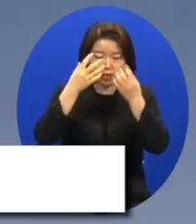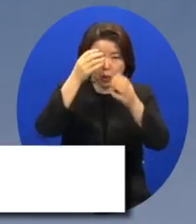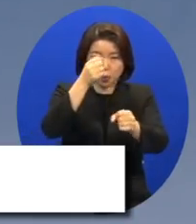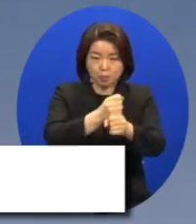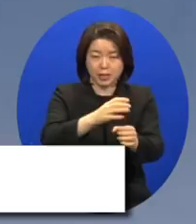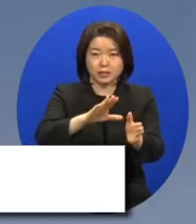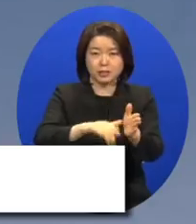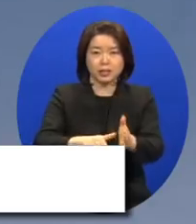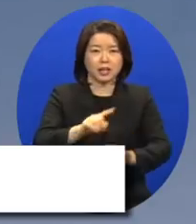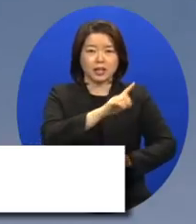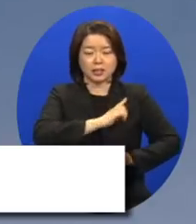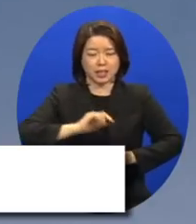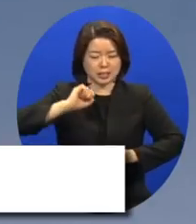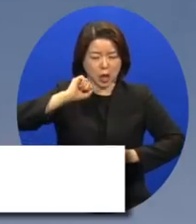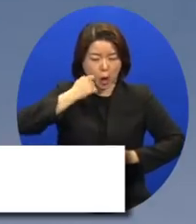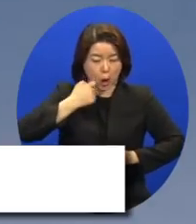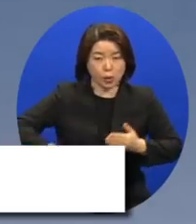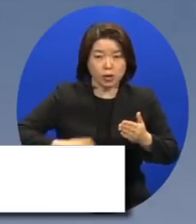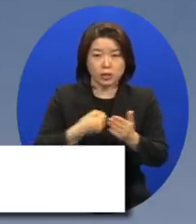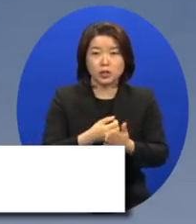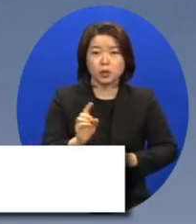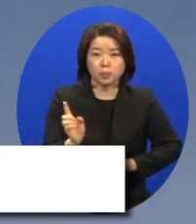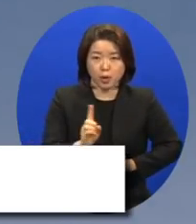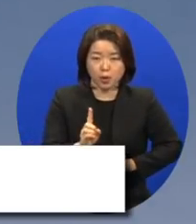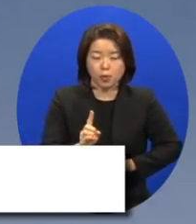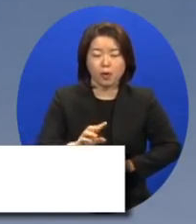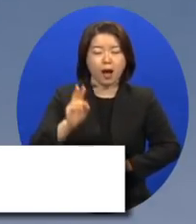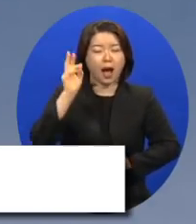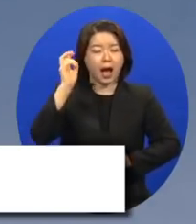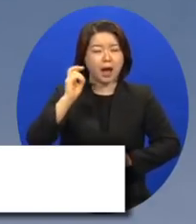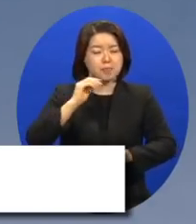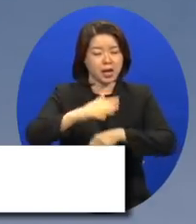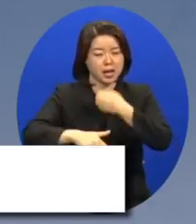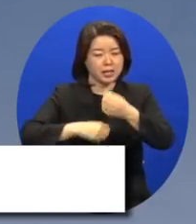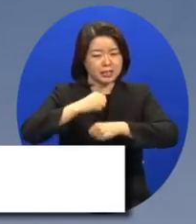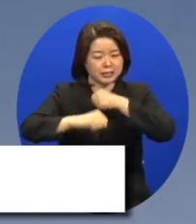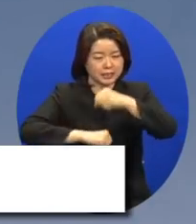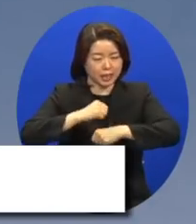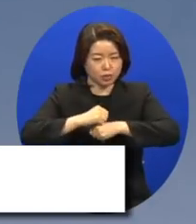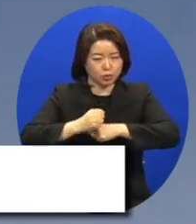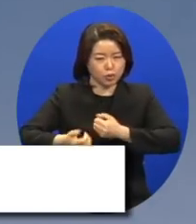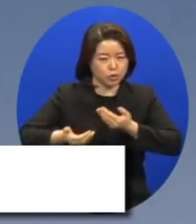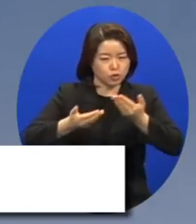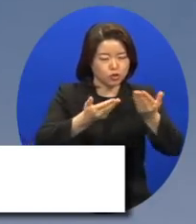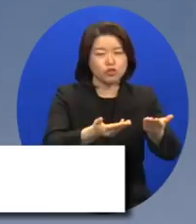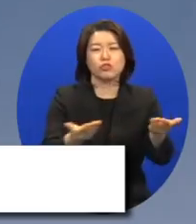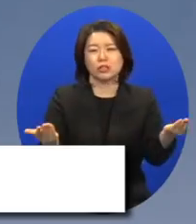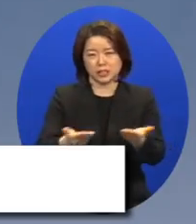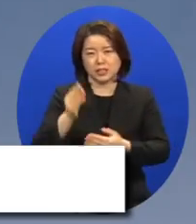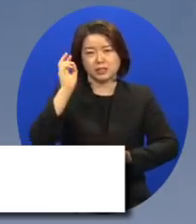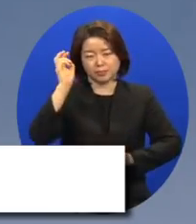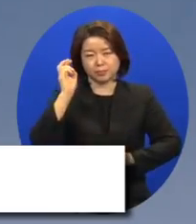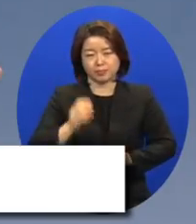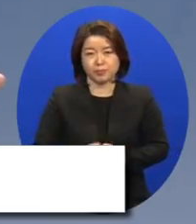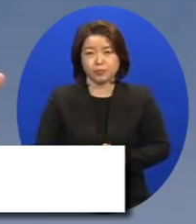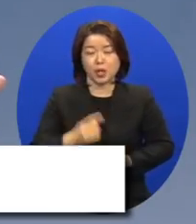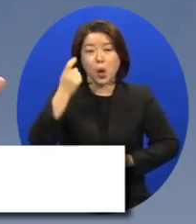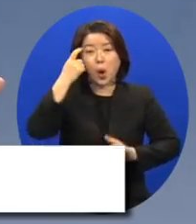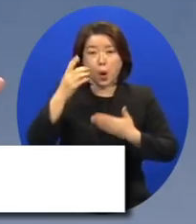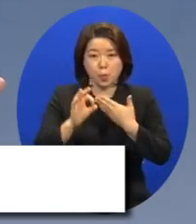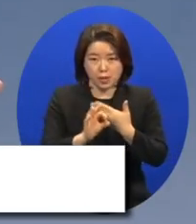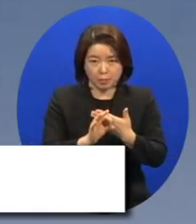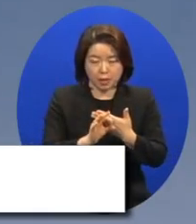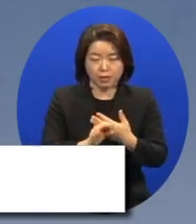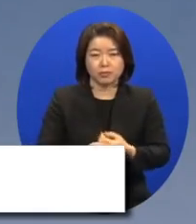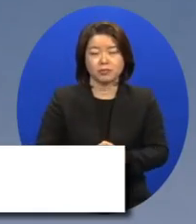가장 어려운 것은 아마 자유를 부여하는 일이었을 것이다 왜냐하면